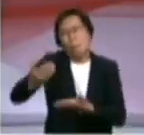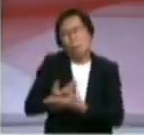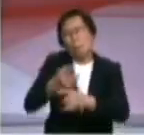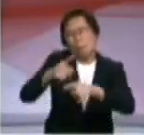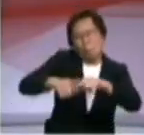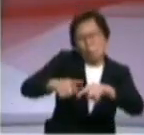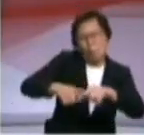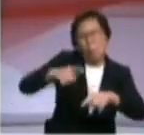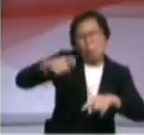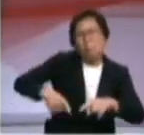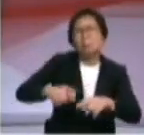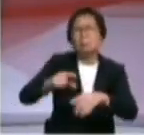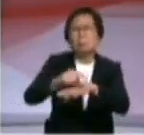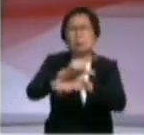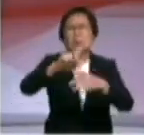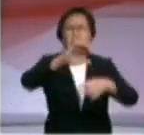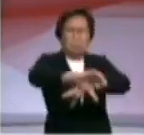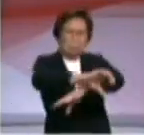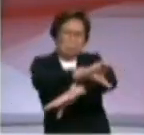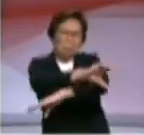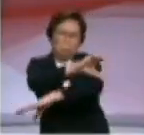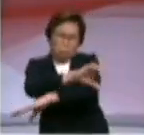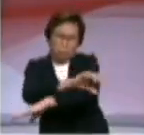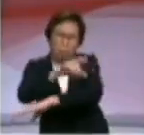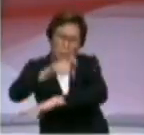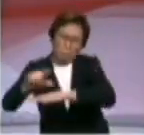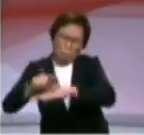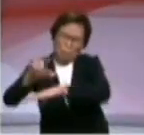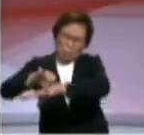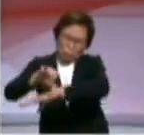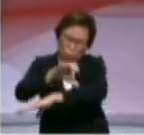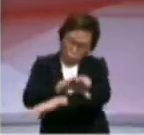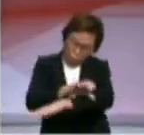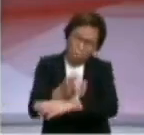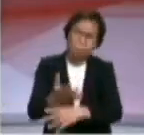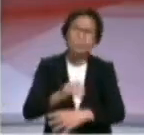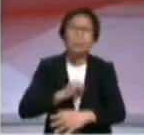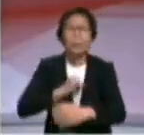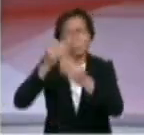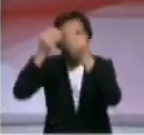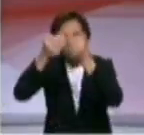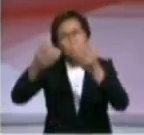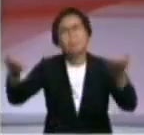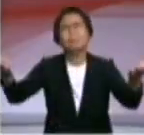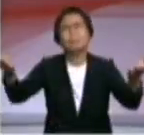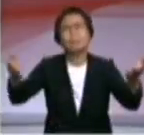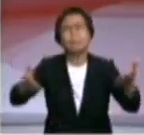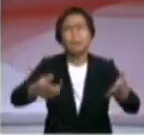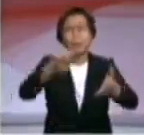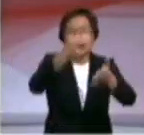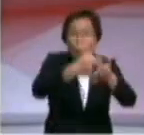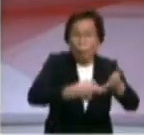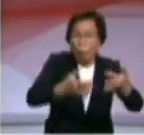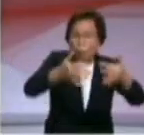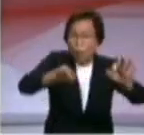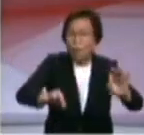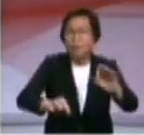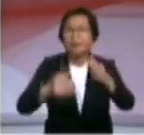pada penggunaan alat digital, suka saya berkongsi bahawa pelepasan cukai khas